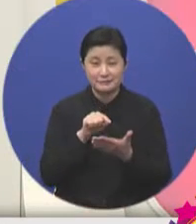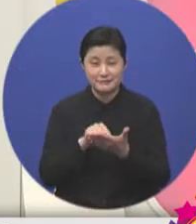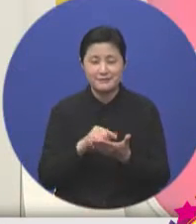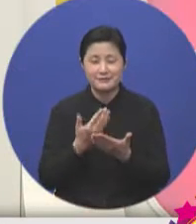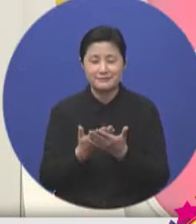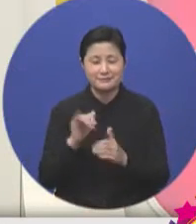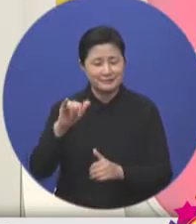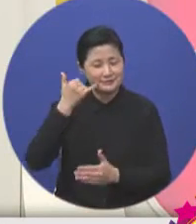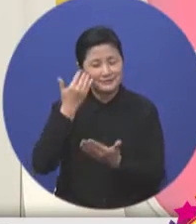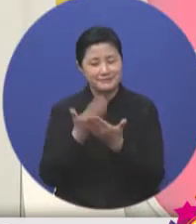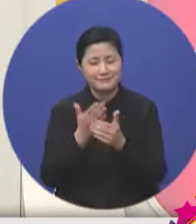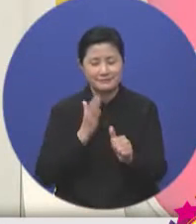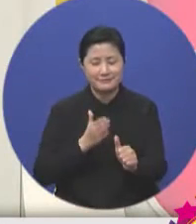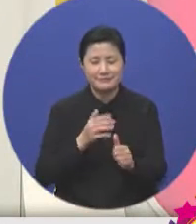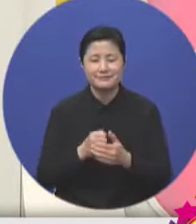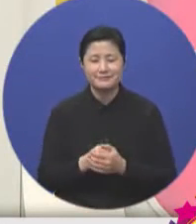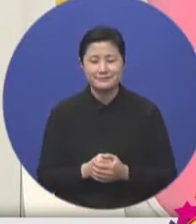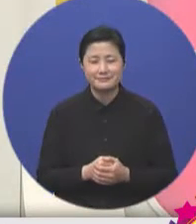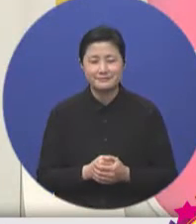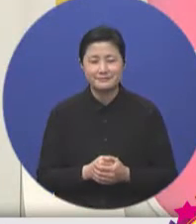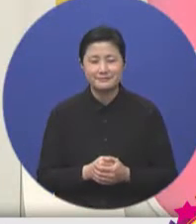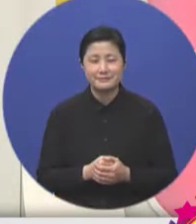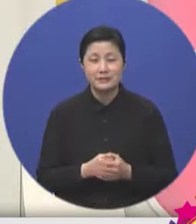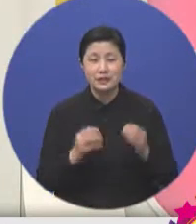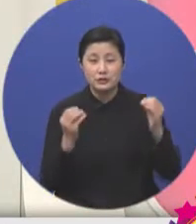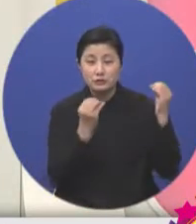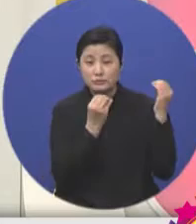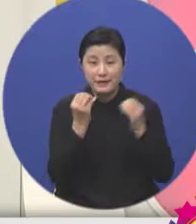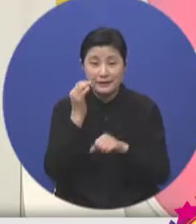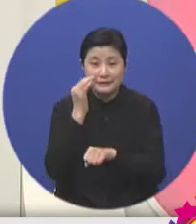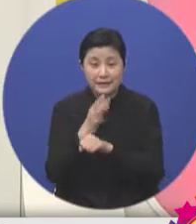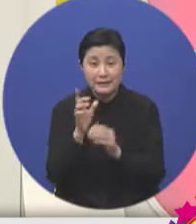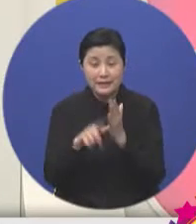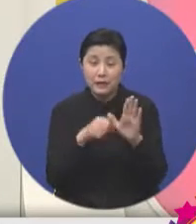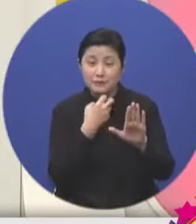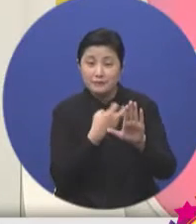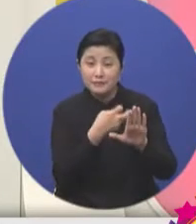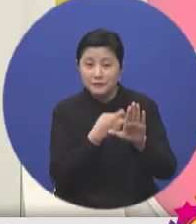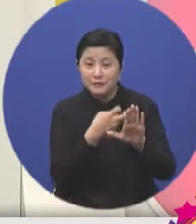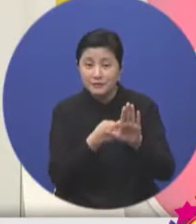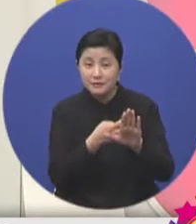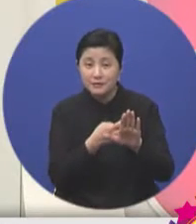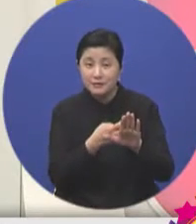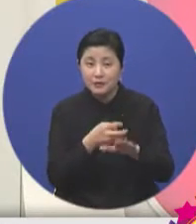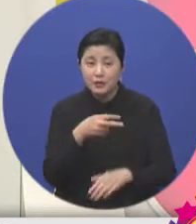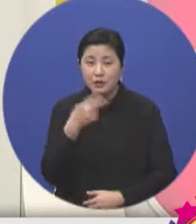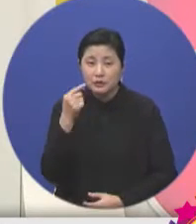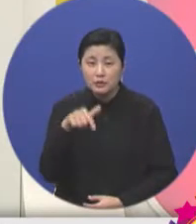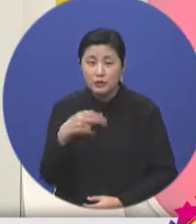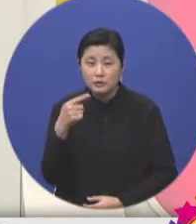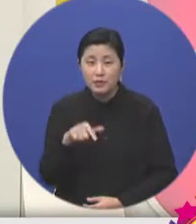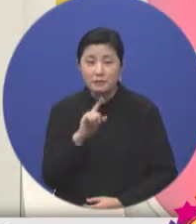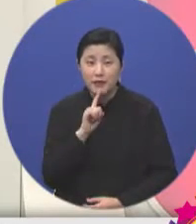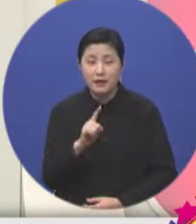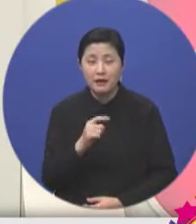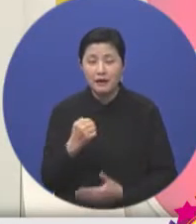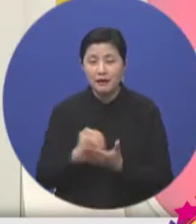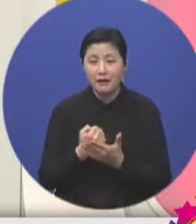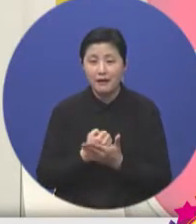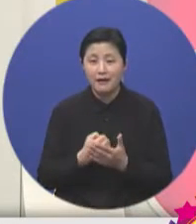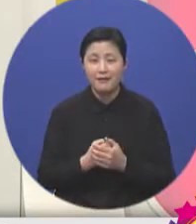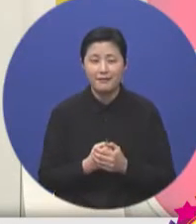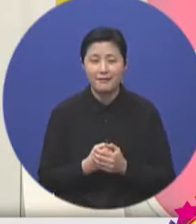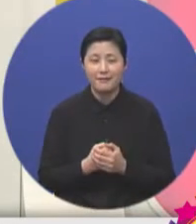많은 전화 많은... 부탁드리겠습니다. 네. 네. 수박 살 때 똑똑 이거 뭐 뒤늦게 아신 거예요? 네.